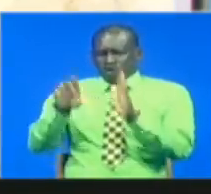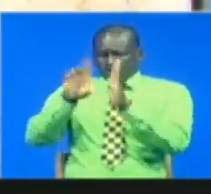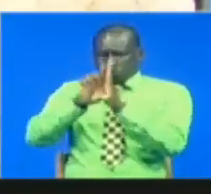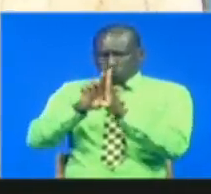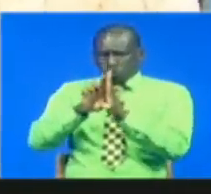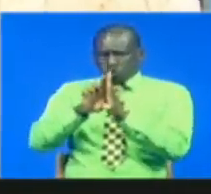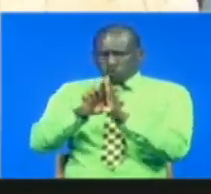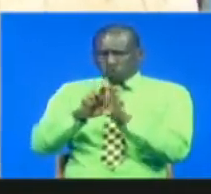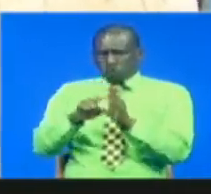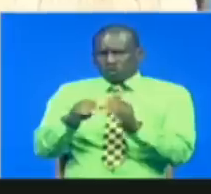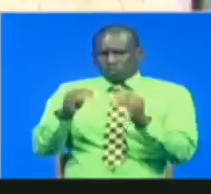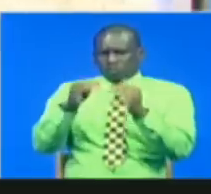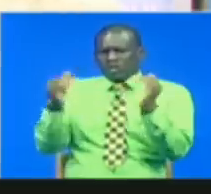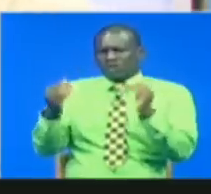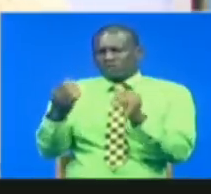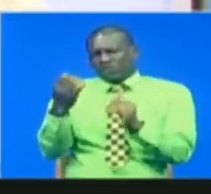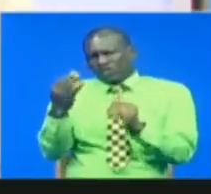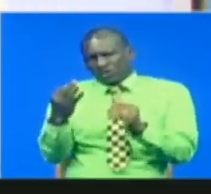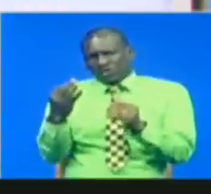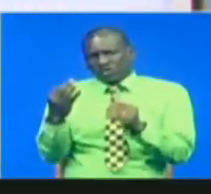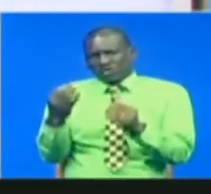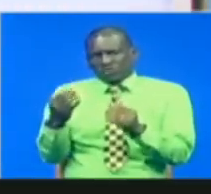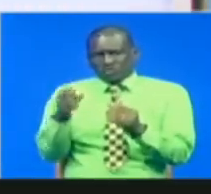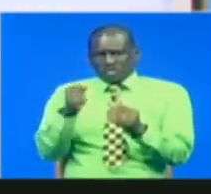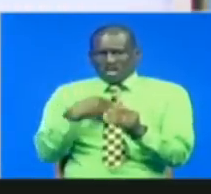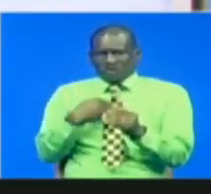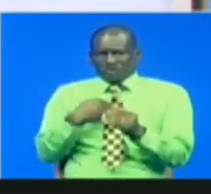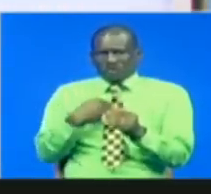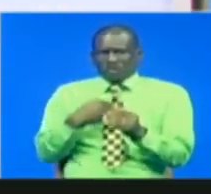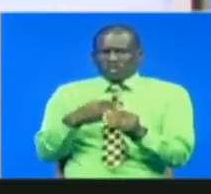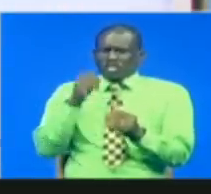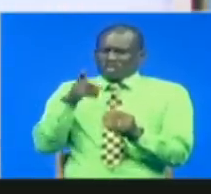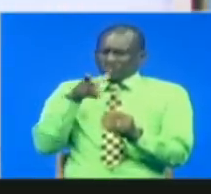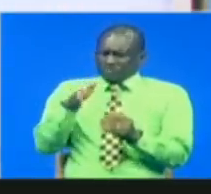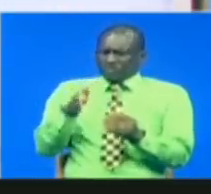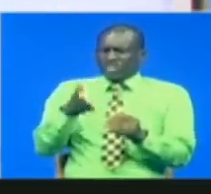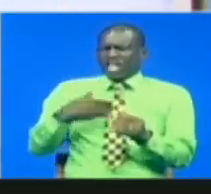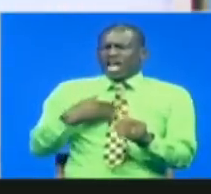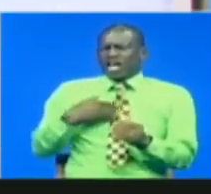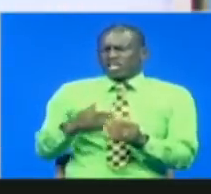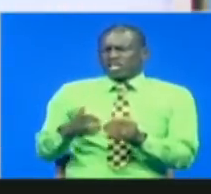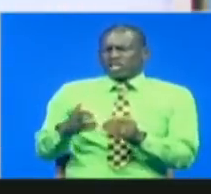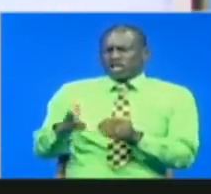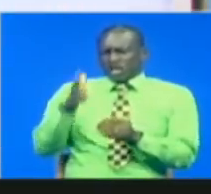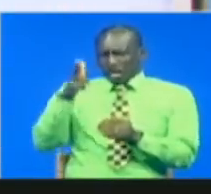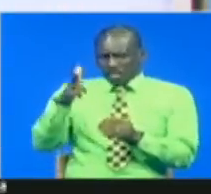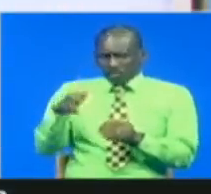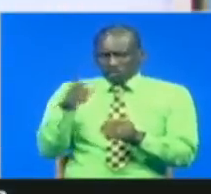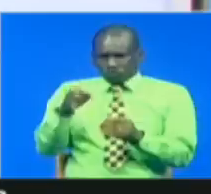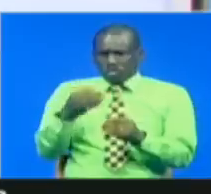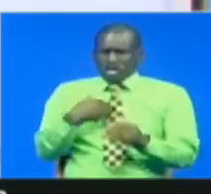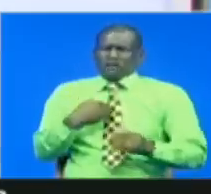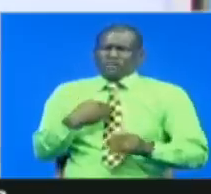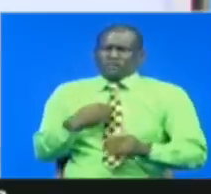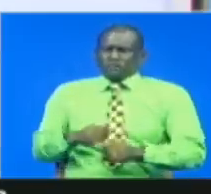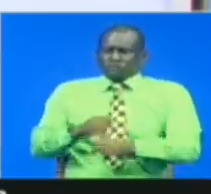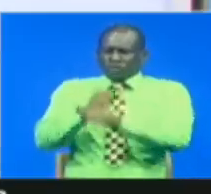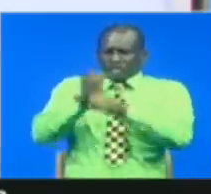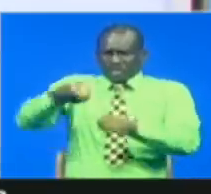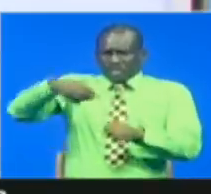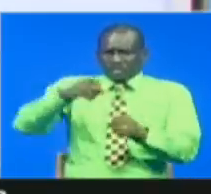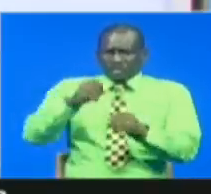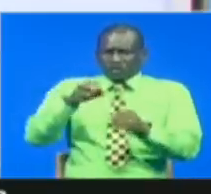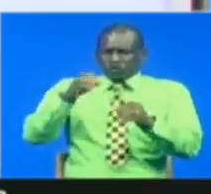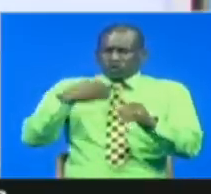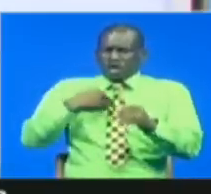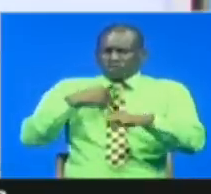watu 3 or less. Kwa zingedita, ingewaengeja wa materialist wa gundu, hapa mali tumeenda, mpaba, it's a good idea. Bora kuwe na good